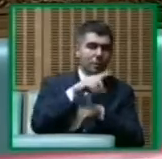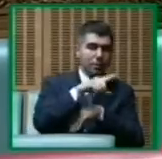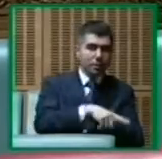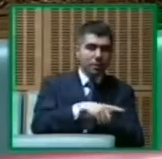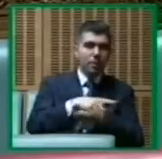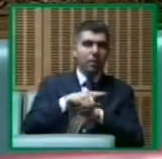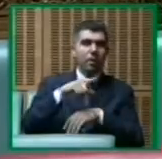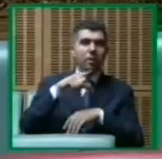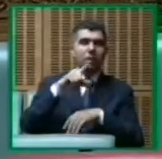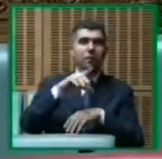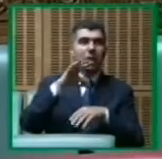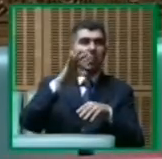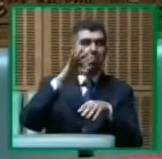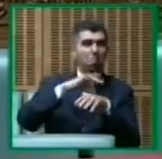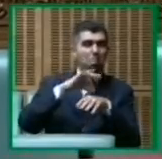المس